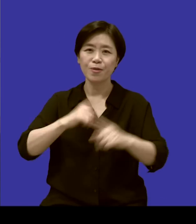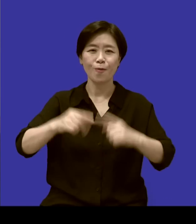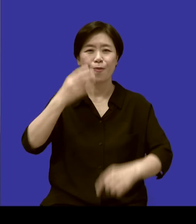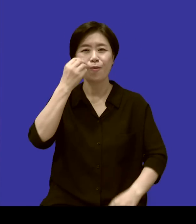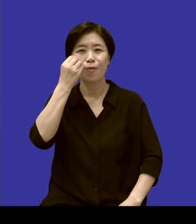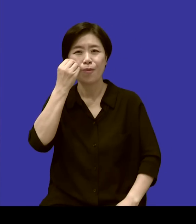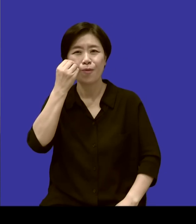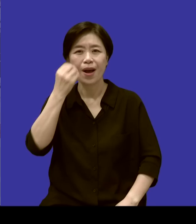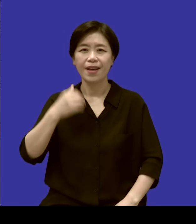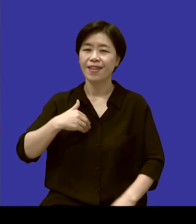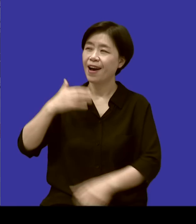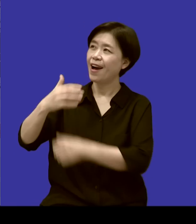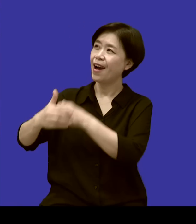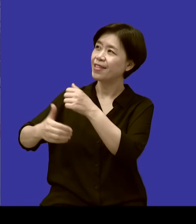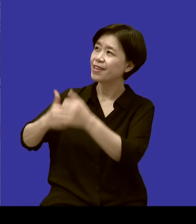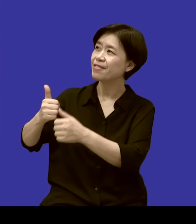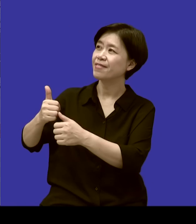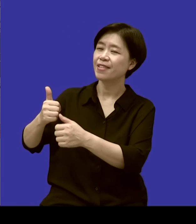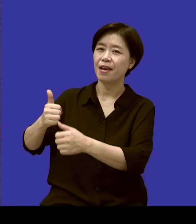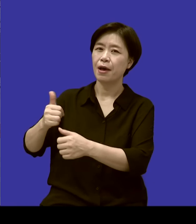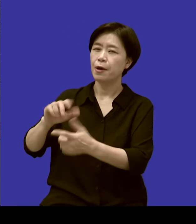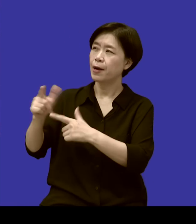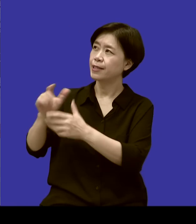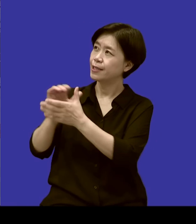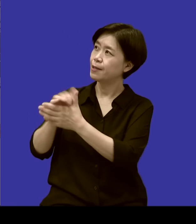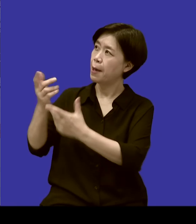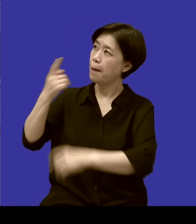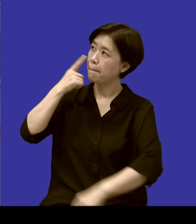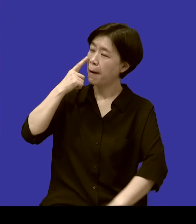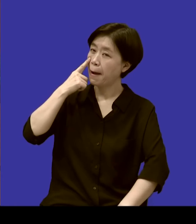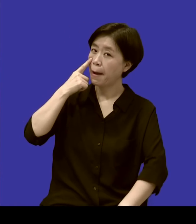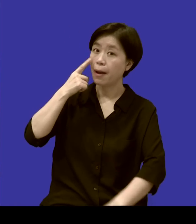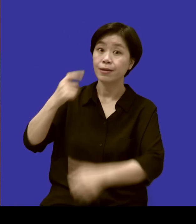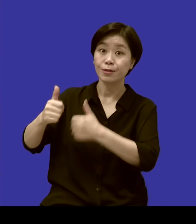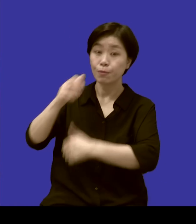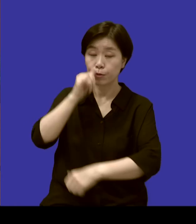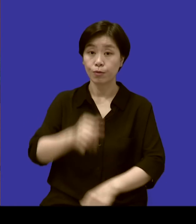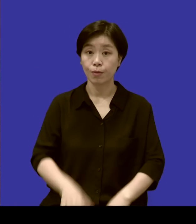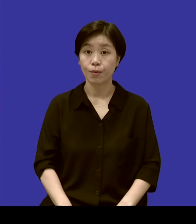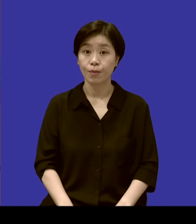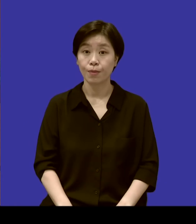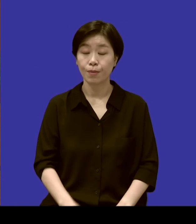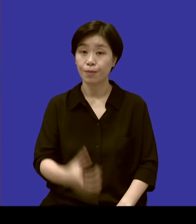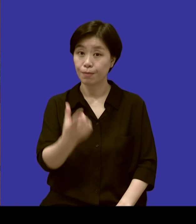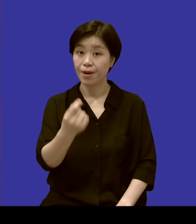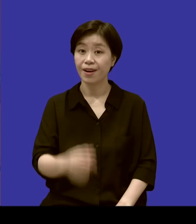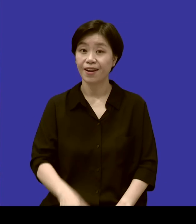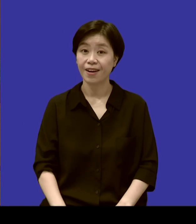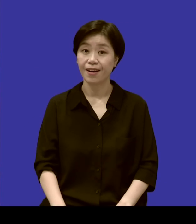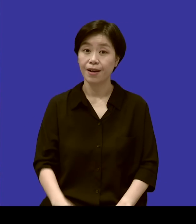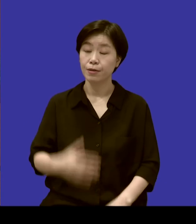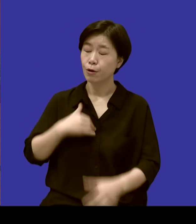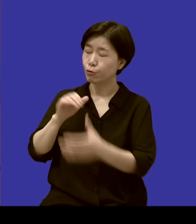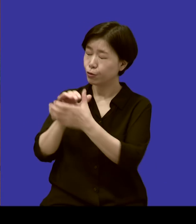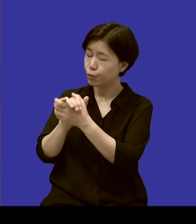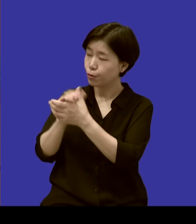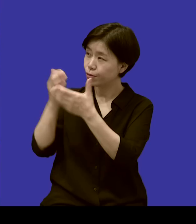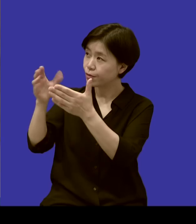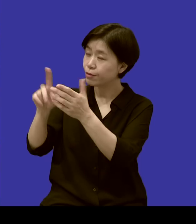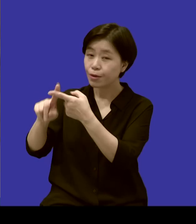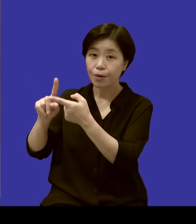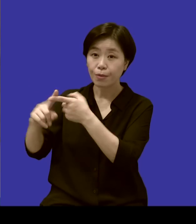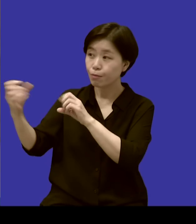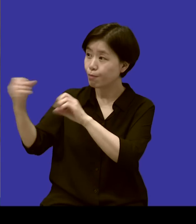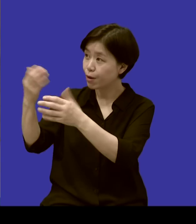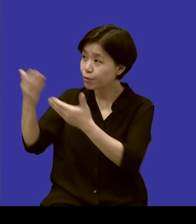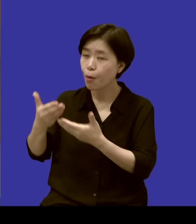한번 해볼까? 예. 막 이런 게 생기는 예. 거예요. 왜? 하나님 들으시니까. 그러니까 어린아이와 같은 정말 순수한 믿음이잖아요. 응답이 막 오잖아. 그러니까는 예.